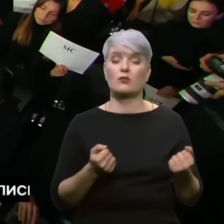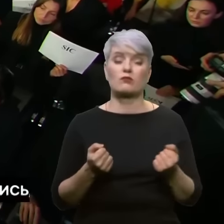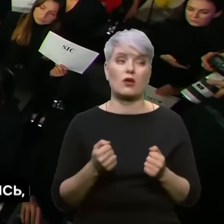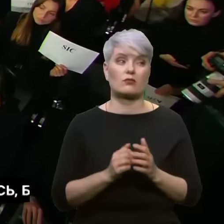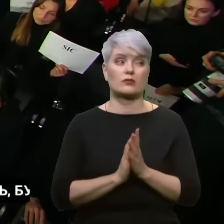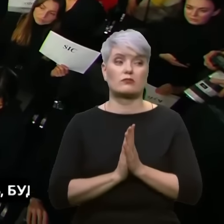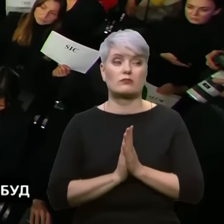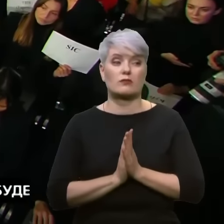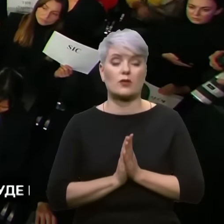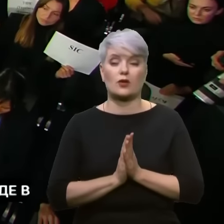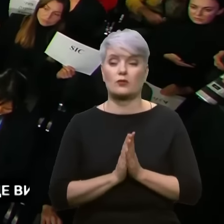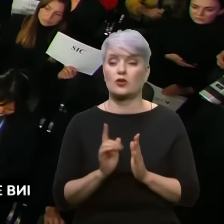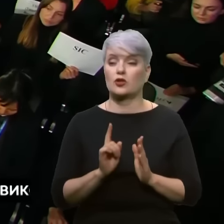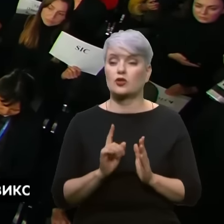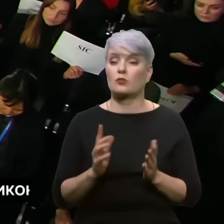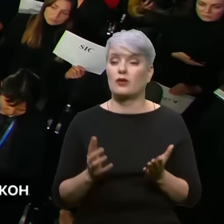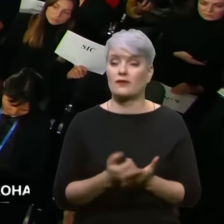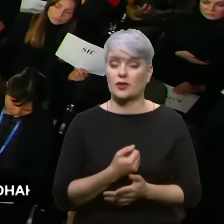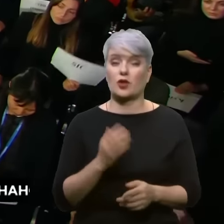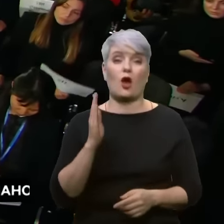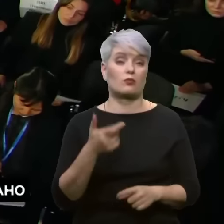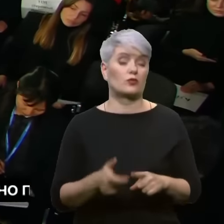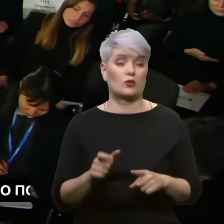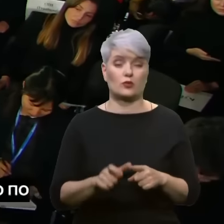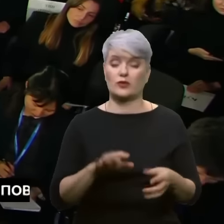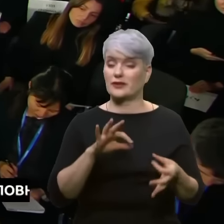молимось, щоб у нас вийшло це. Це буде дуже складно.